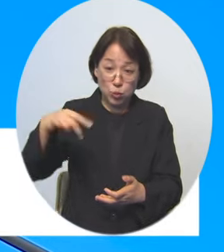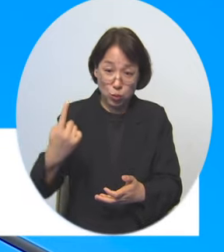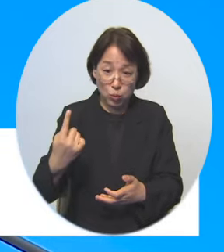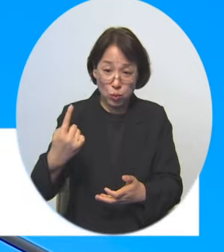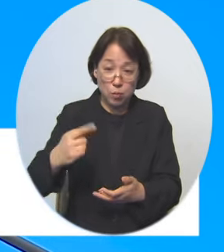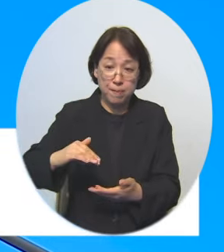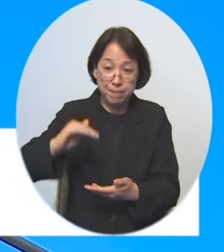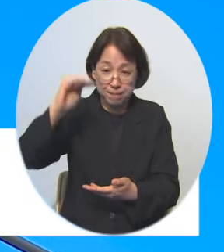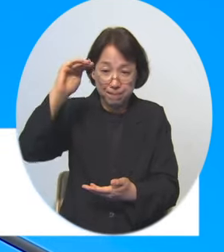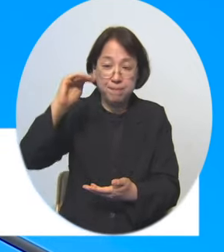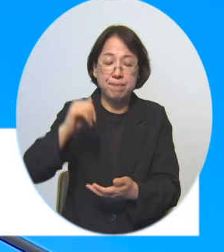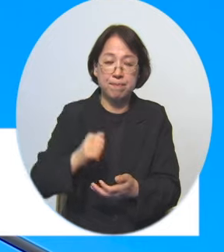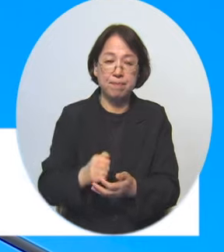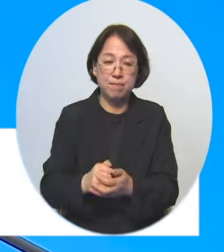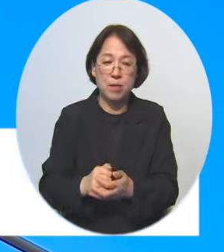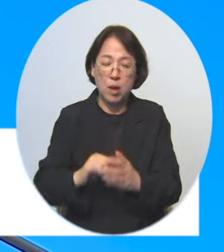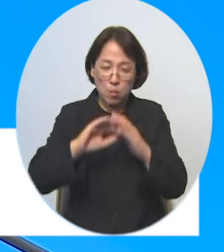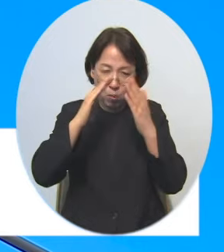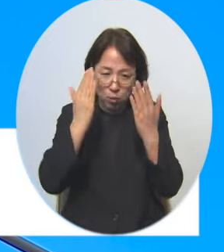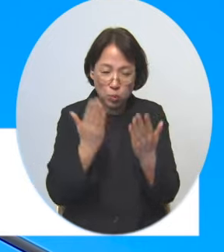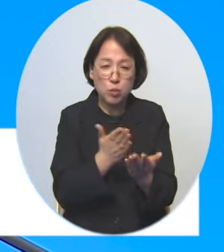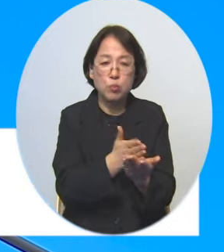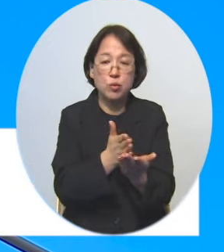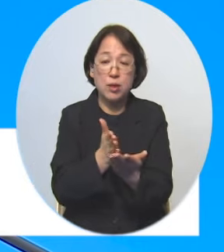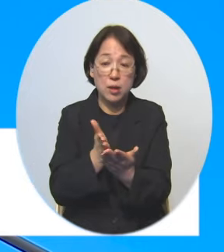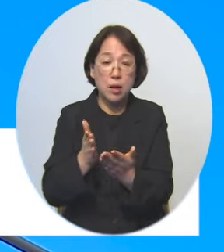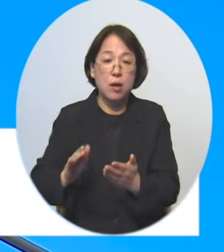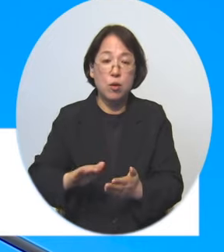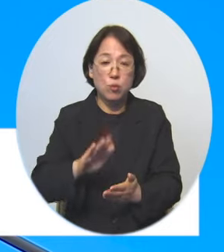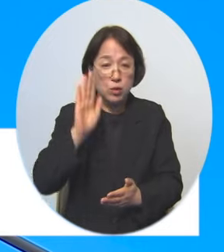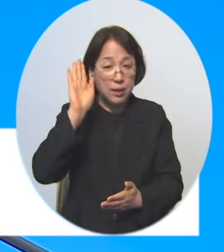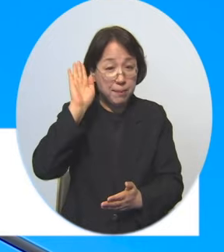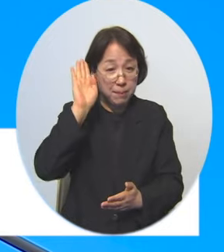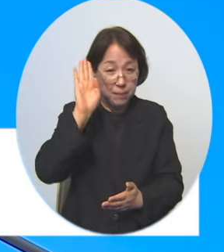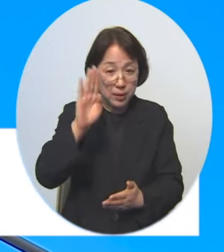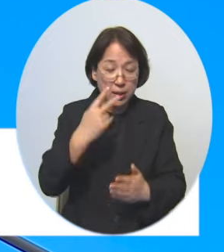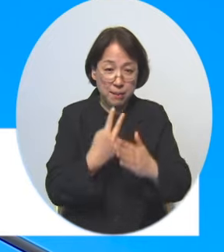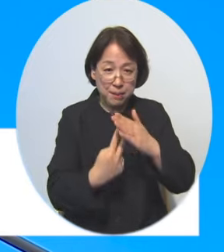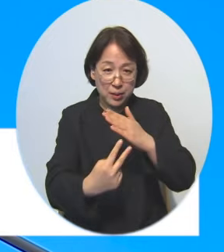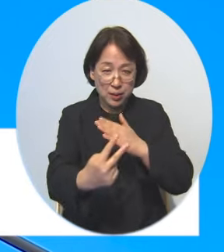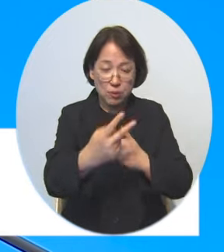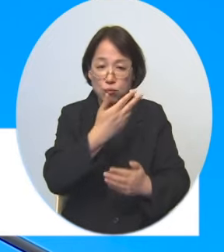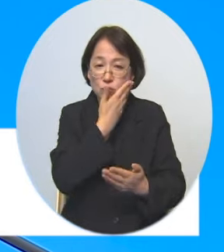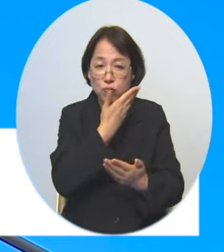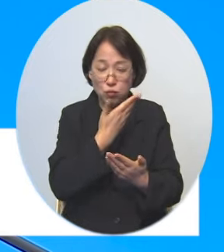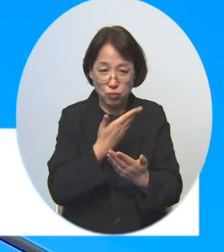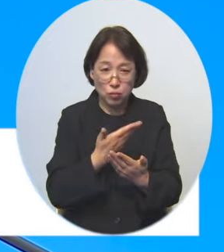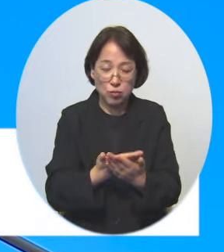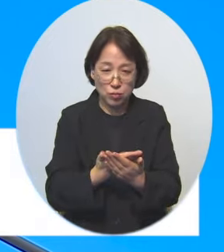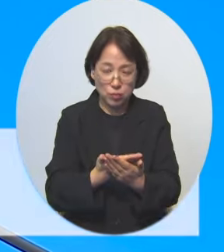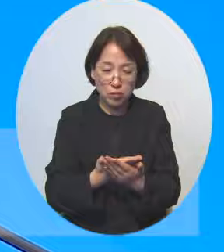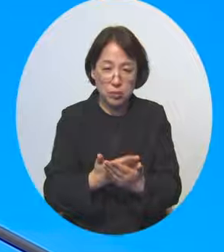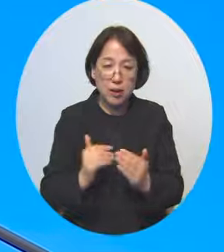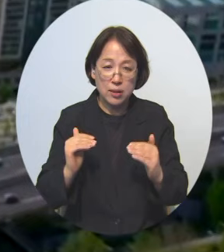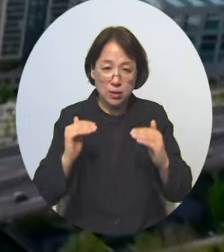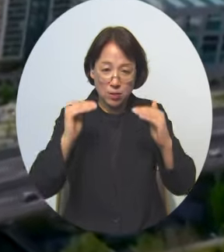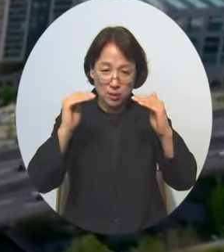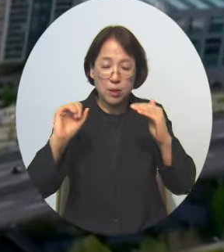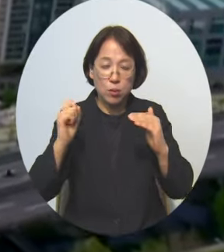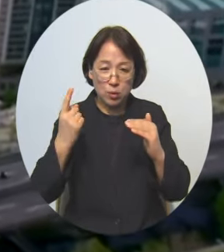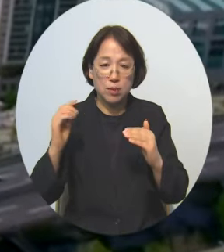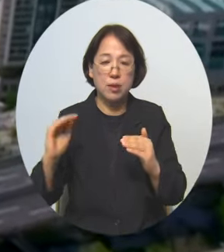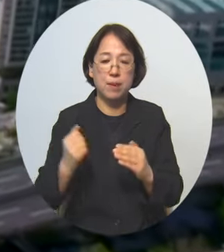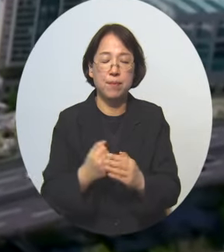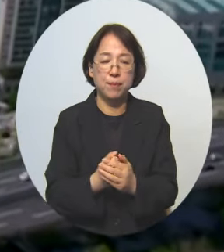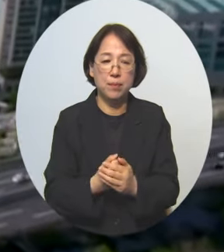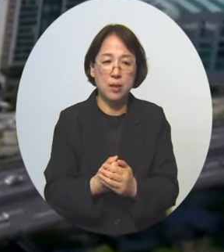모든 분야가 우리의 미래를 좌우할 핵심 성장 동력이라고 할 수 있습니다.